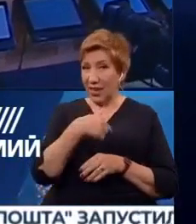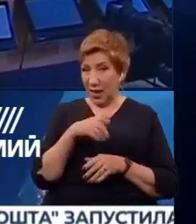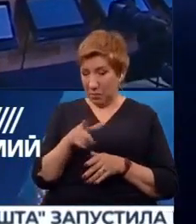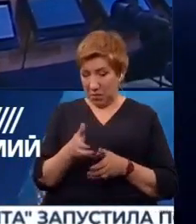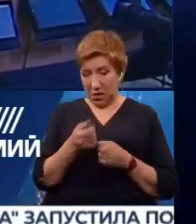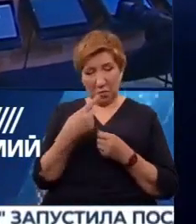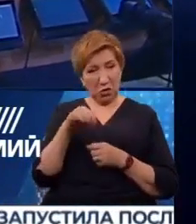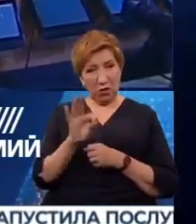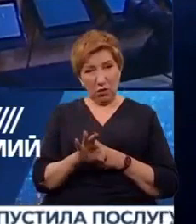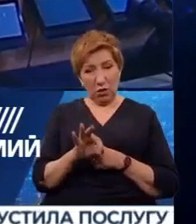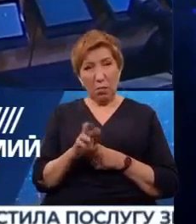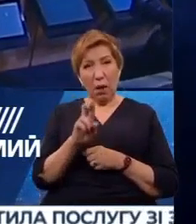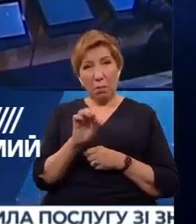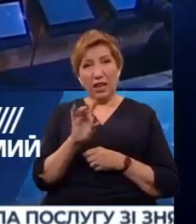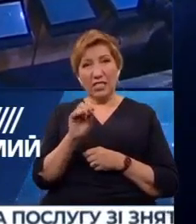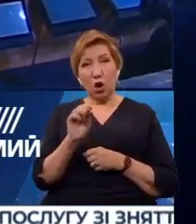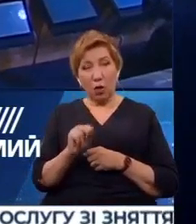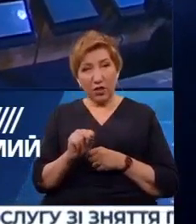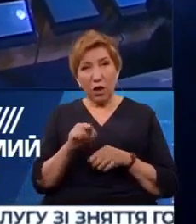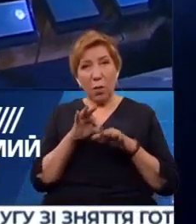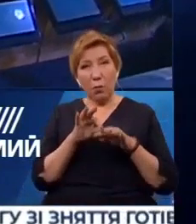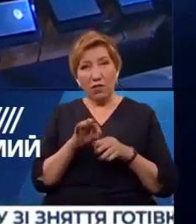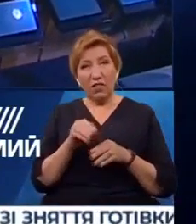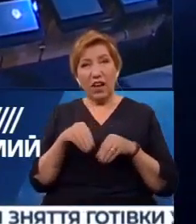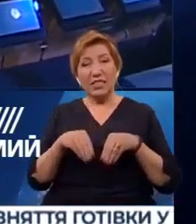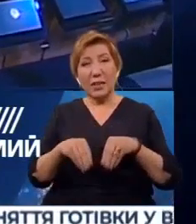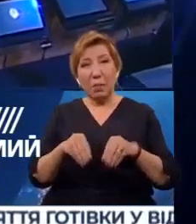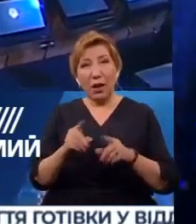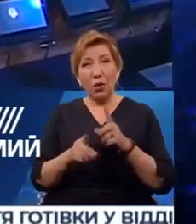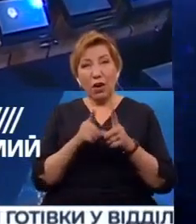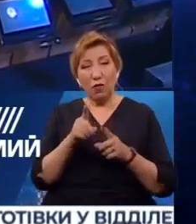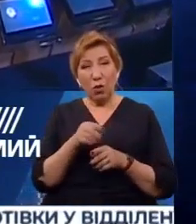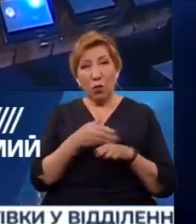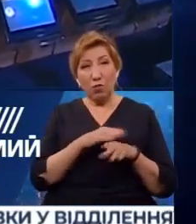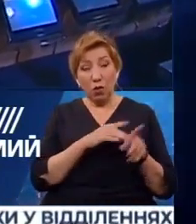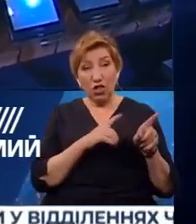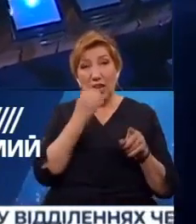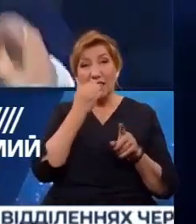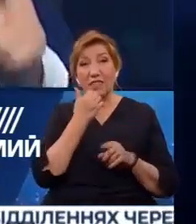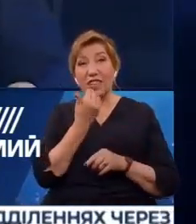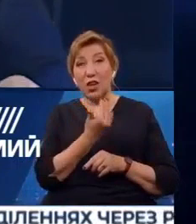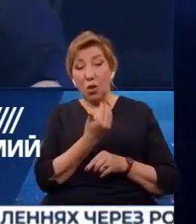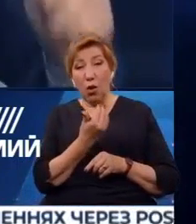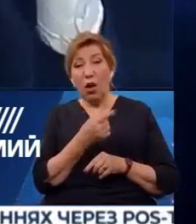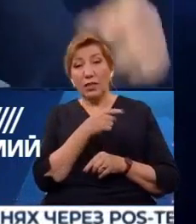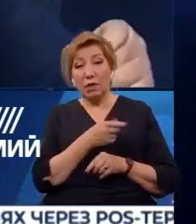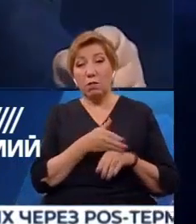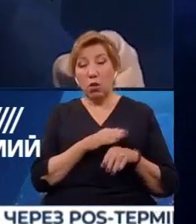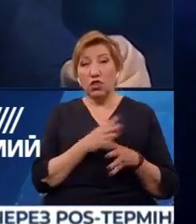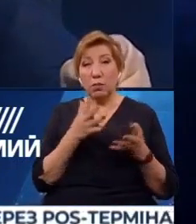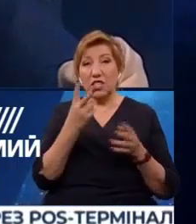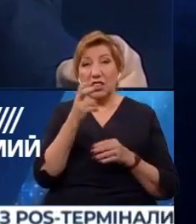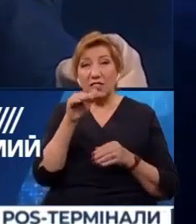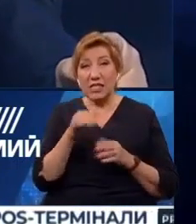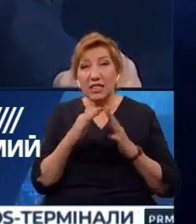вас підтримую. Саме Бальцерович і провів земельну реформу в Польщі. І саме завдяки реформам Бальцеровича сьогодні в Польщі більше